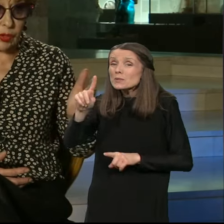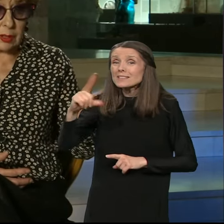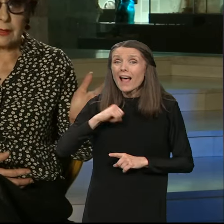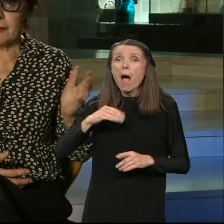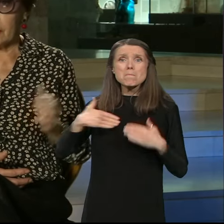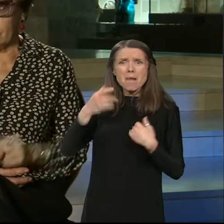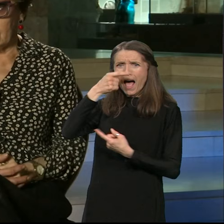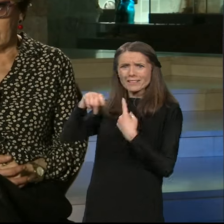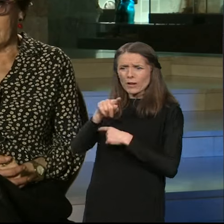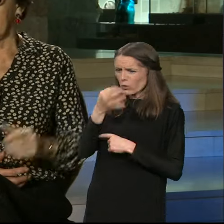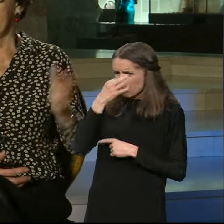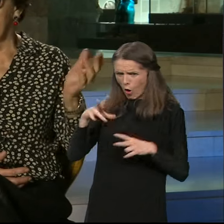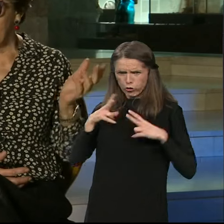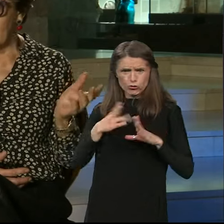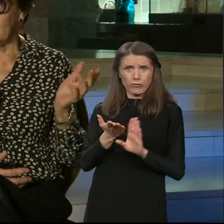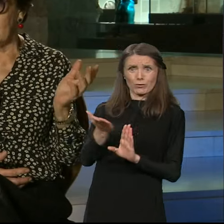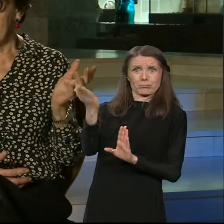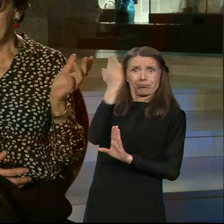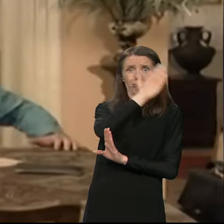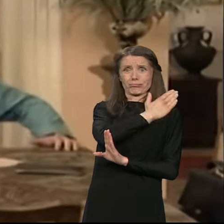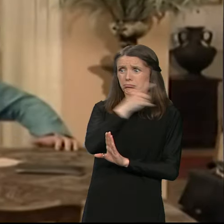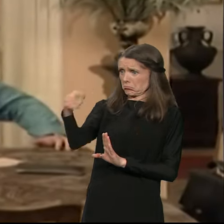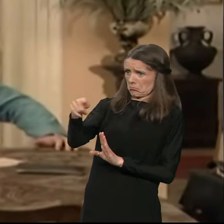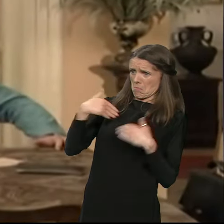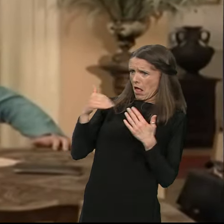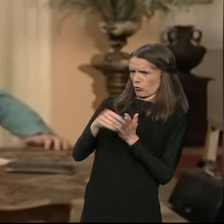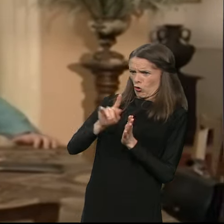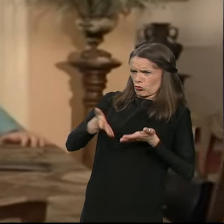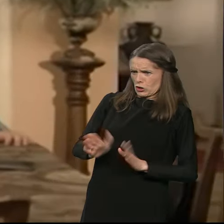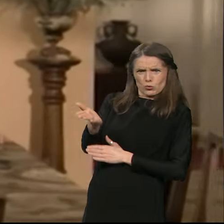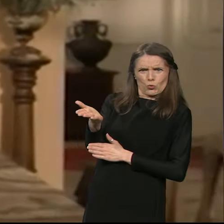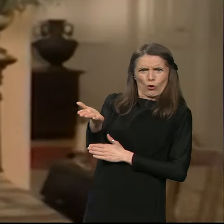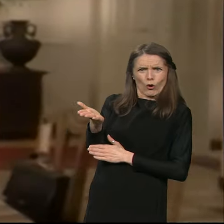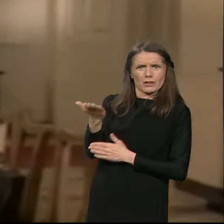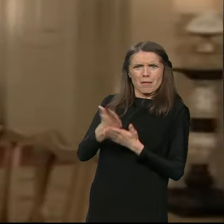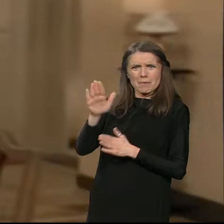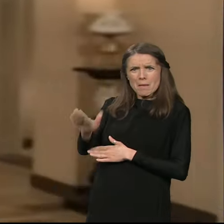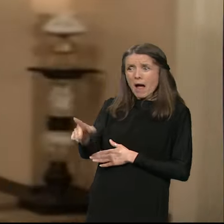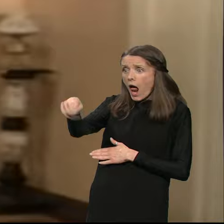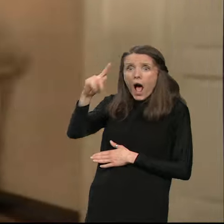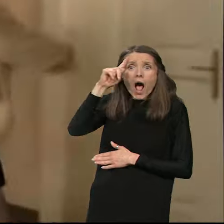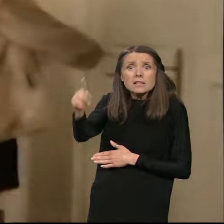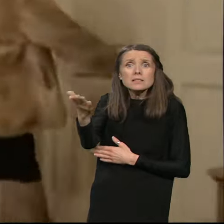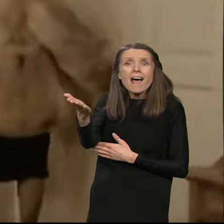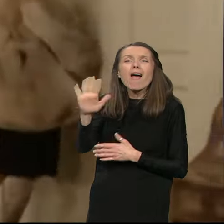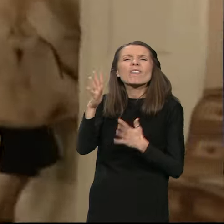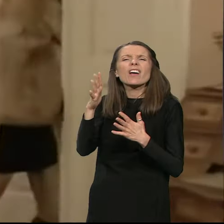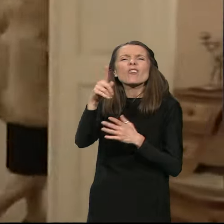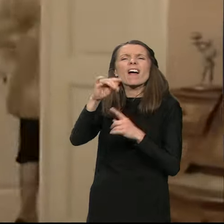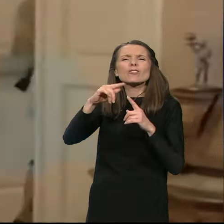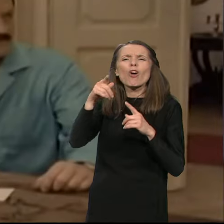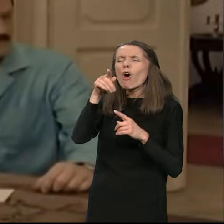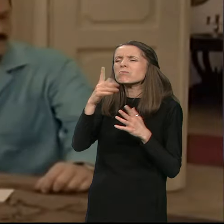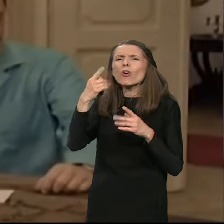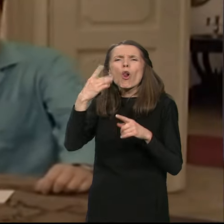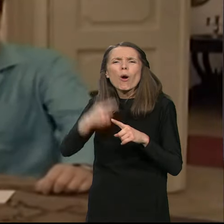su se možda tad tek rodili, a neki se nisu ni rodili za vreme Boljeg života, oni spominju. Valjda se to dosta repriziralo, ima na YouTube-u.